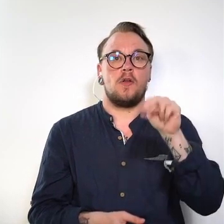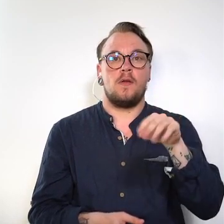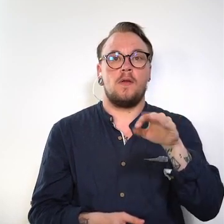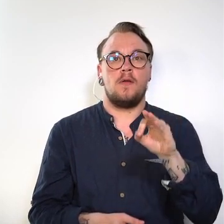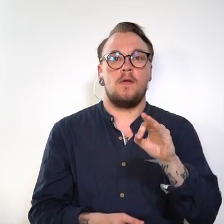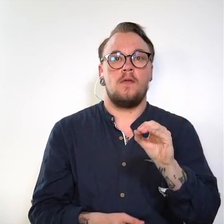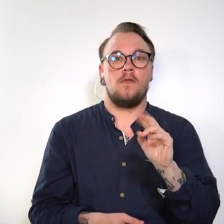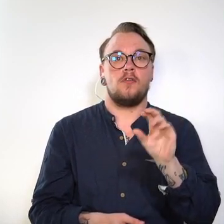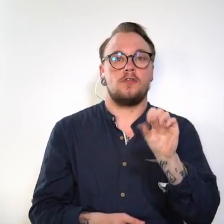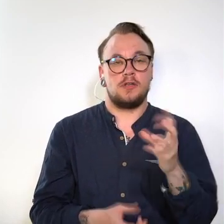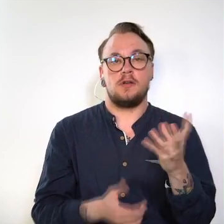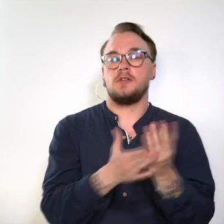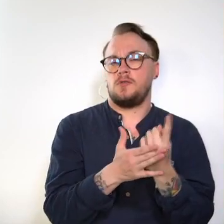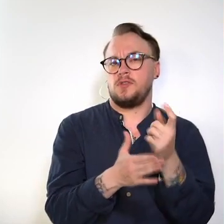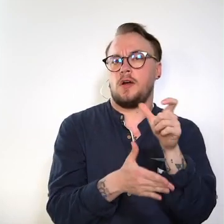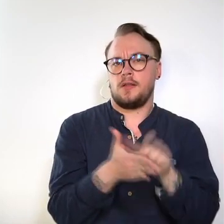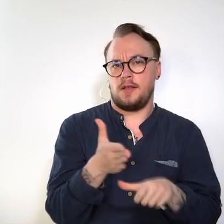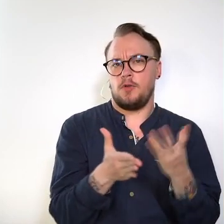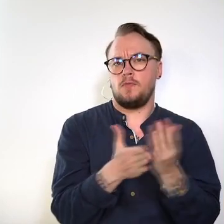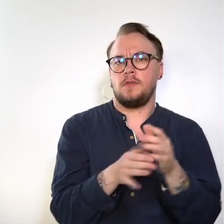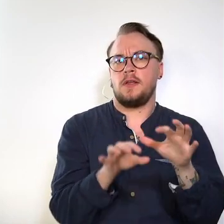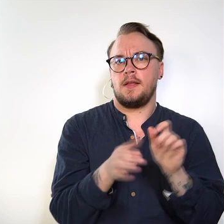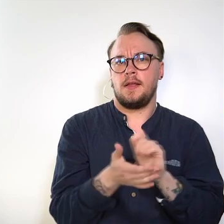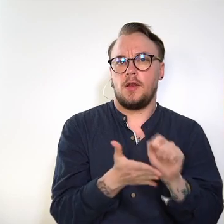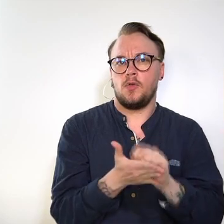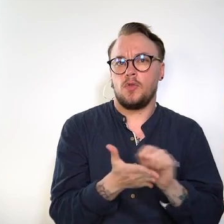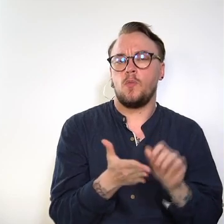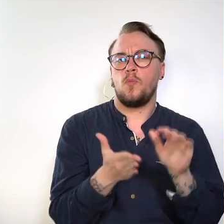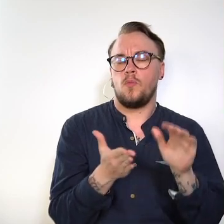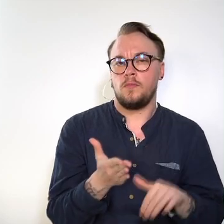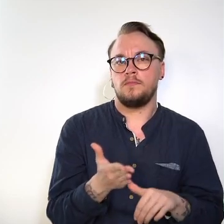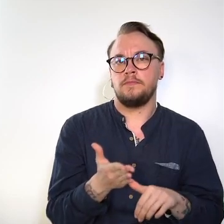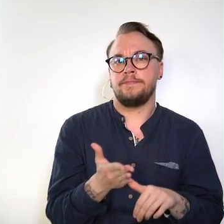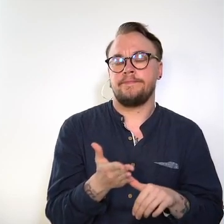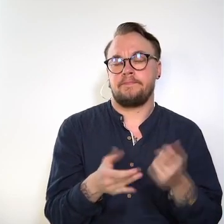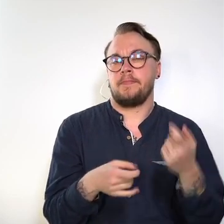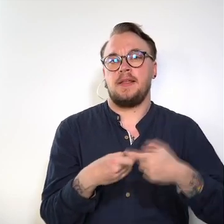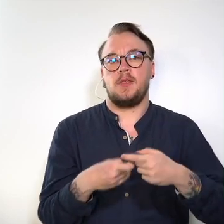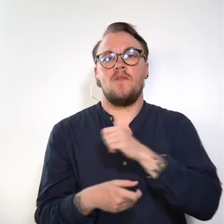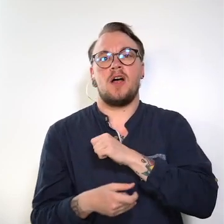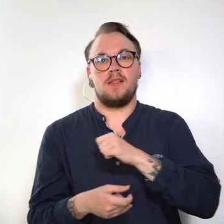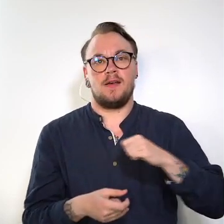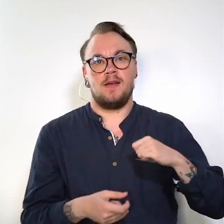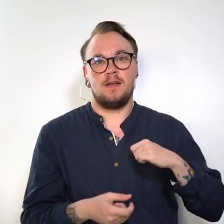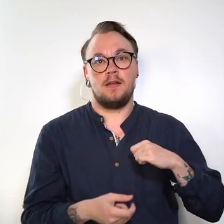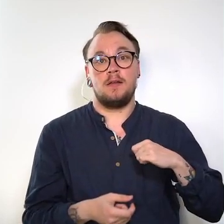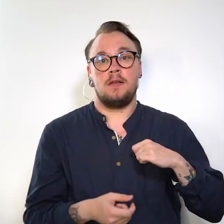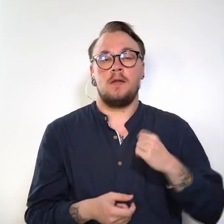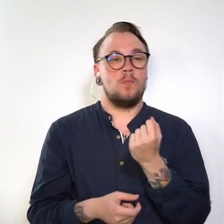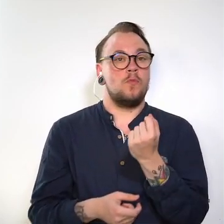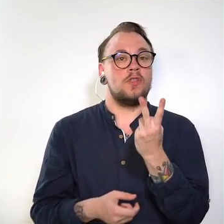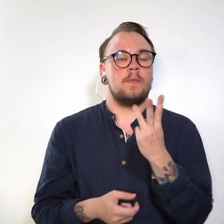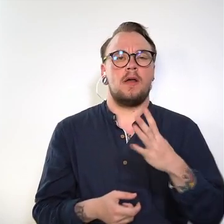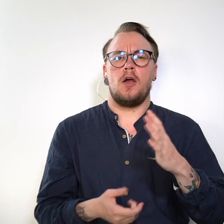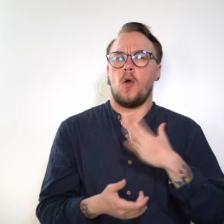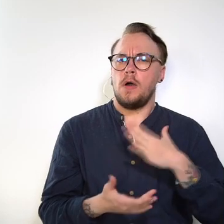profit. Eli silloin oli kysymys siitä, että tietyt oman edun tavoittelijat